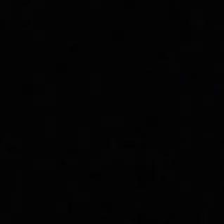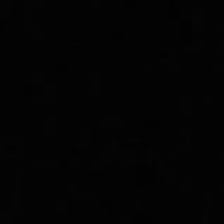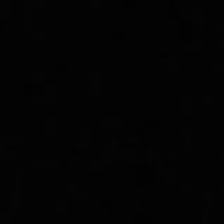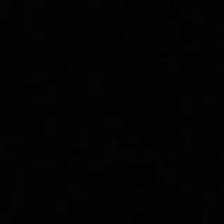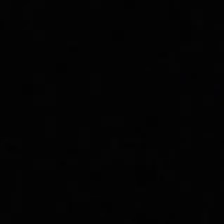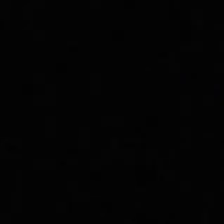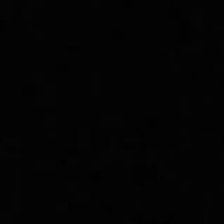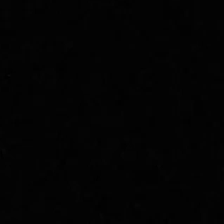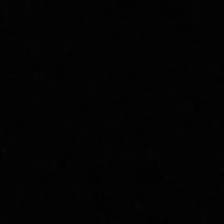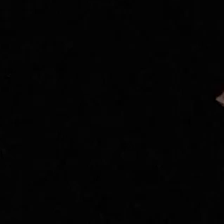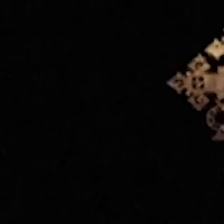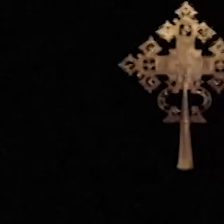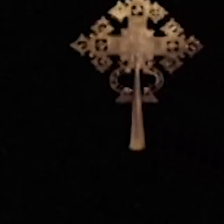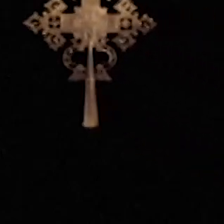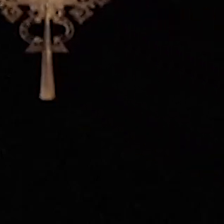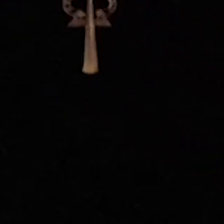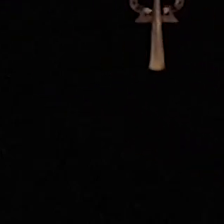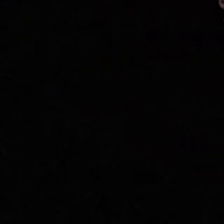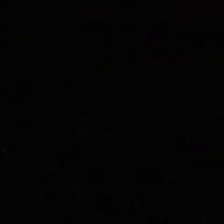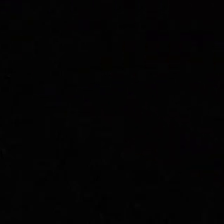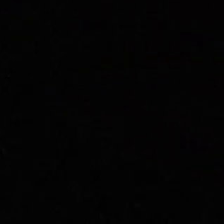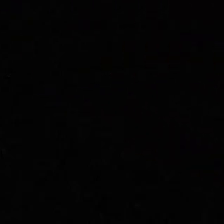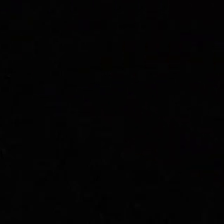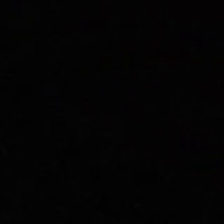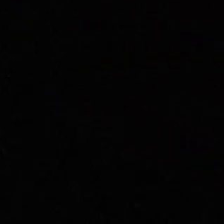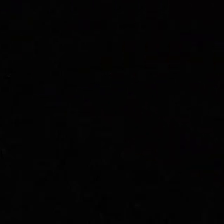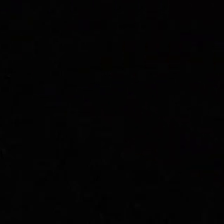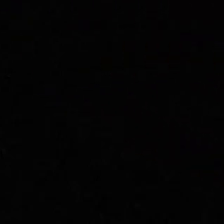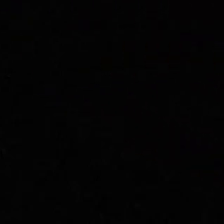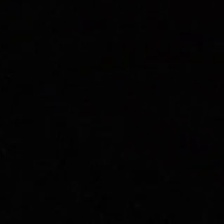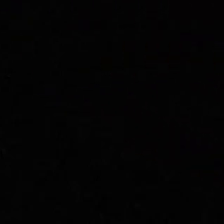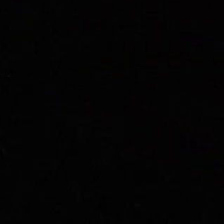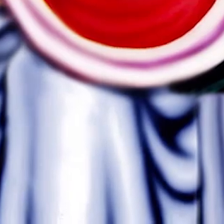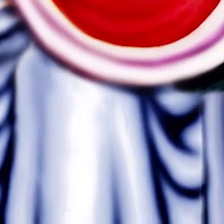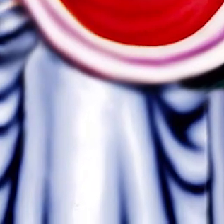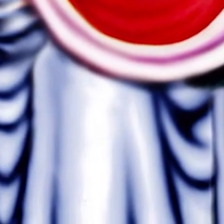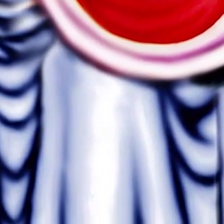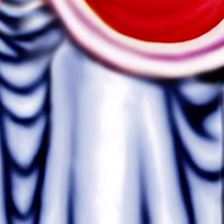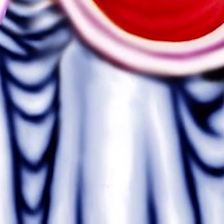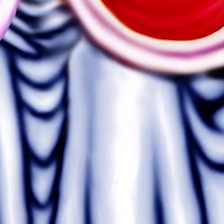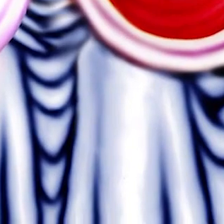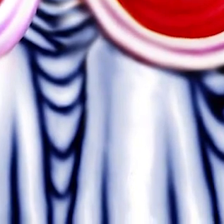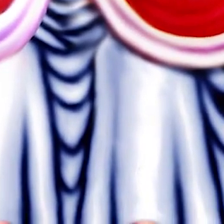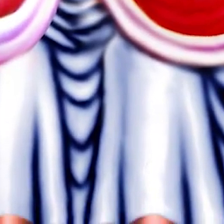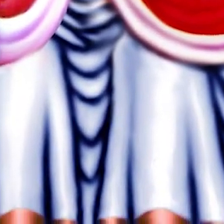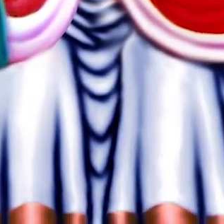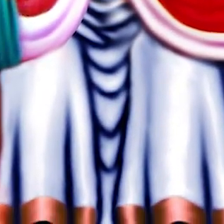ወወልድ ወመንፈስ ቅዱስ አሃዱ አምላክ